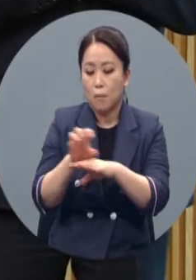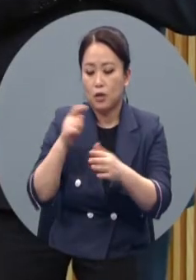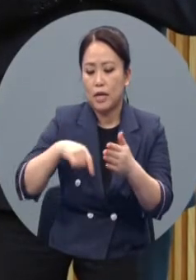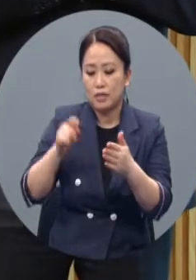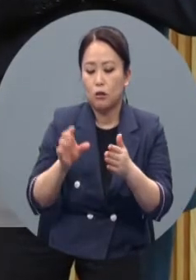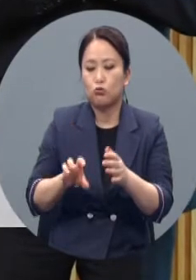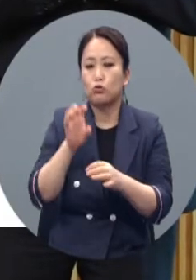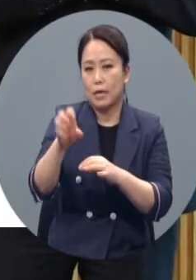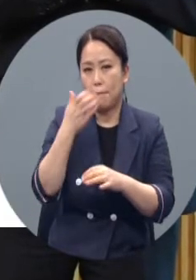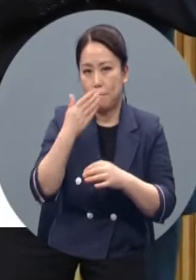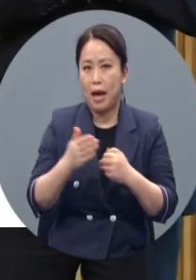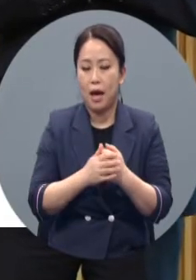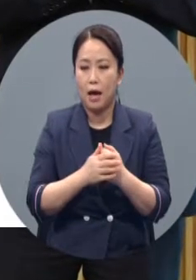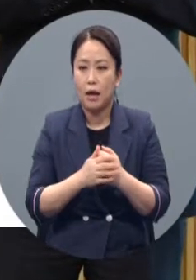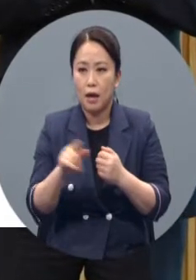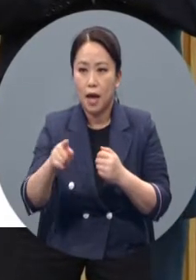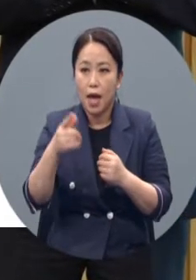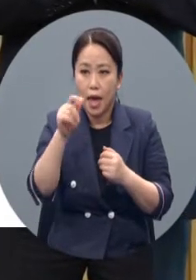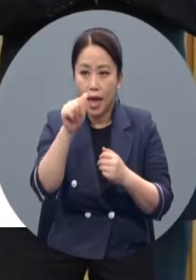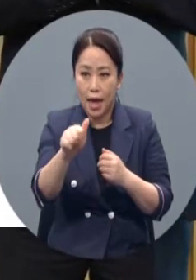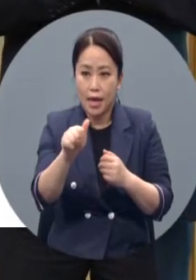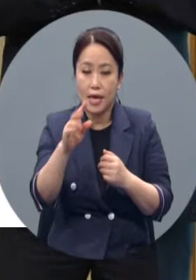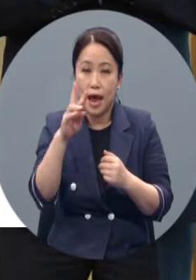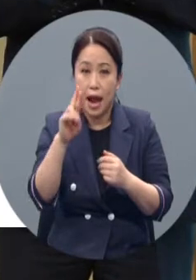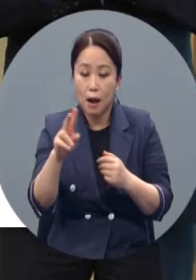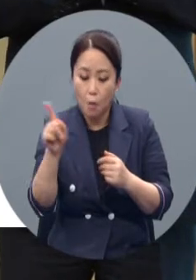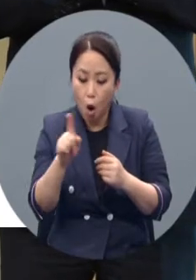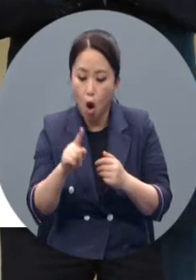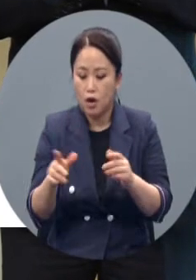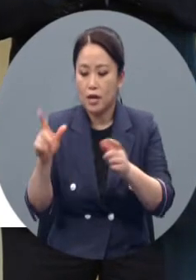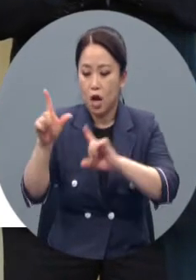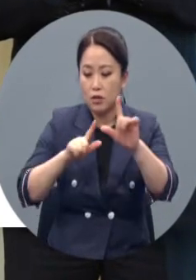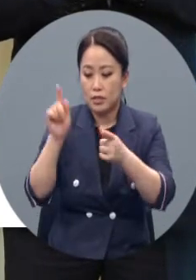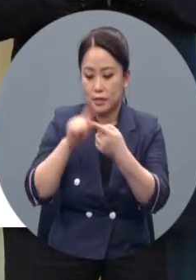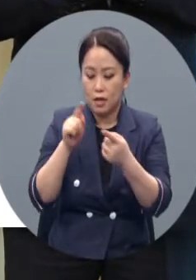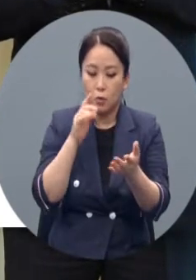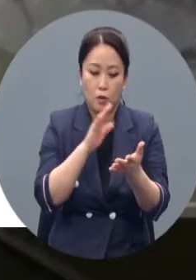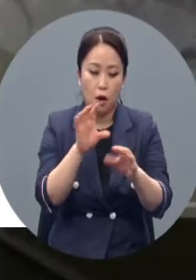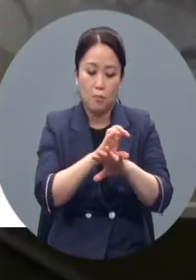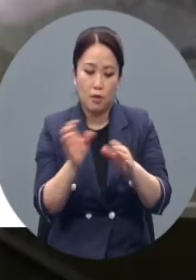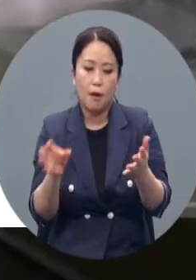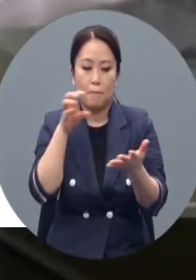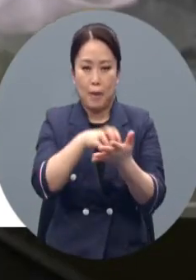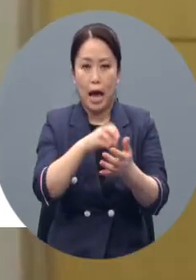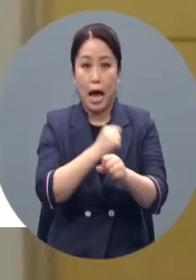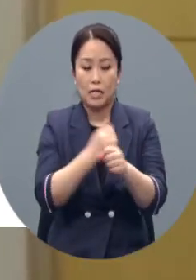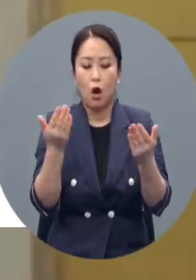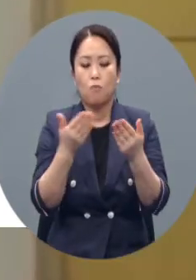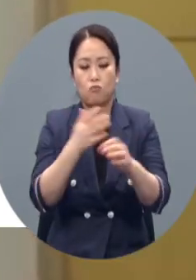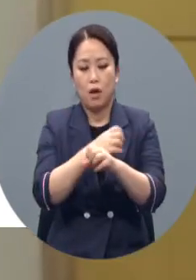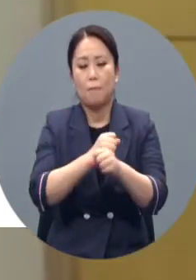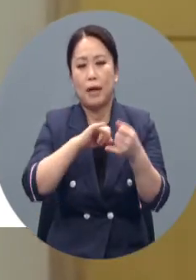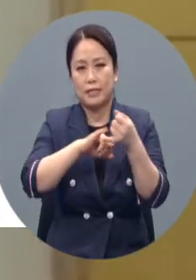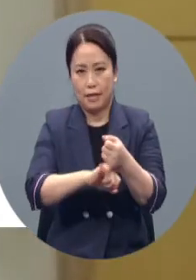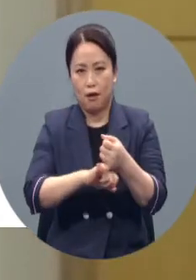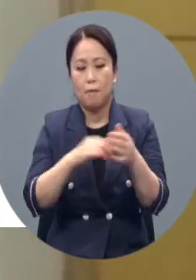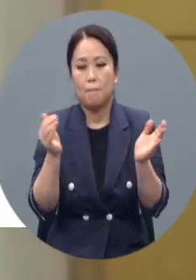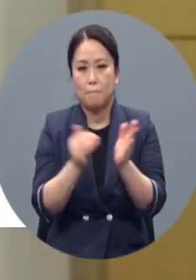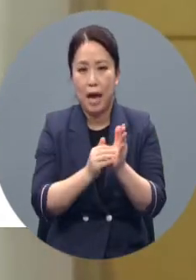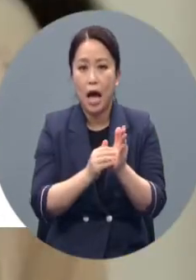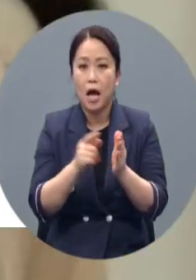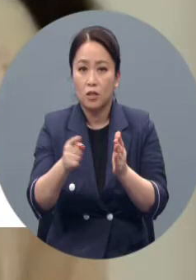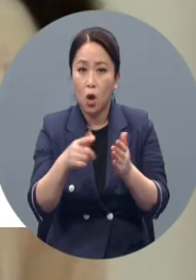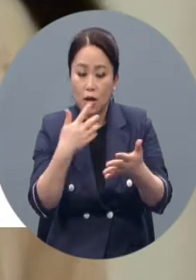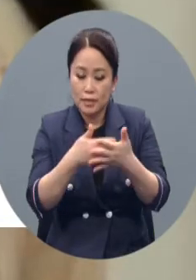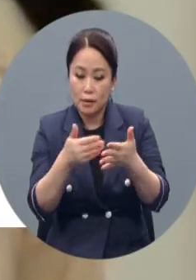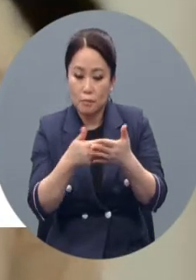즉 증강현실 기술을 연계한 금융서비스를 위한 업무 협약도 체결했습니다. 실제 사물 위에 컴퓨터 그래픽으로